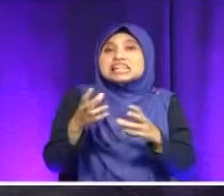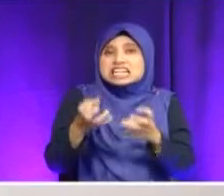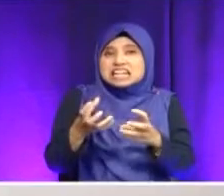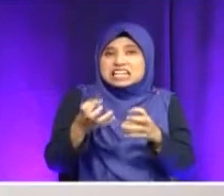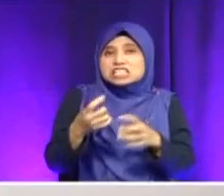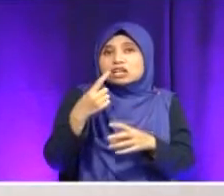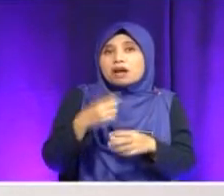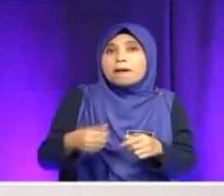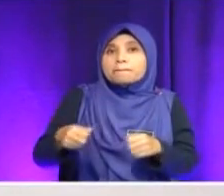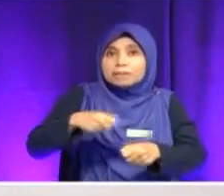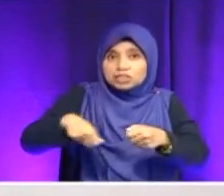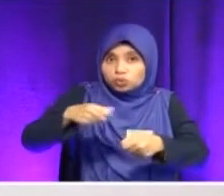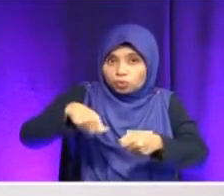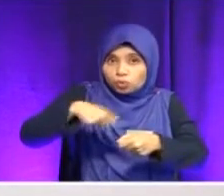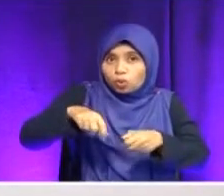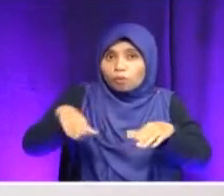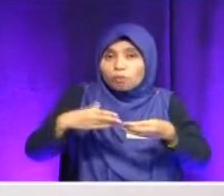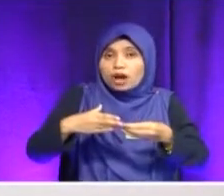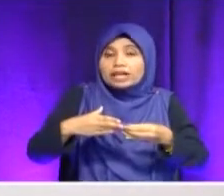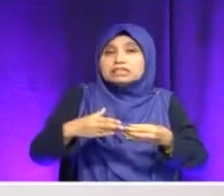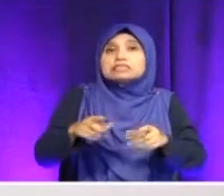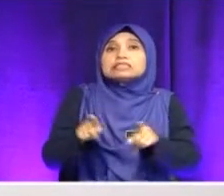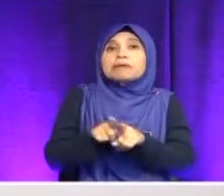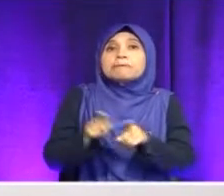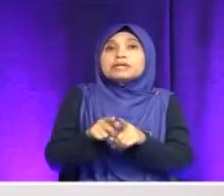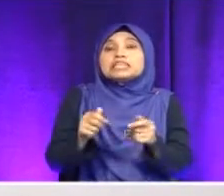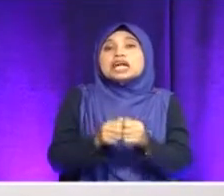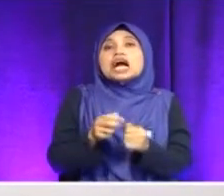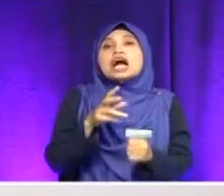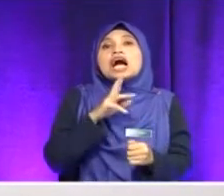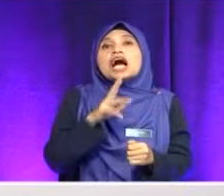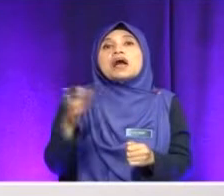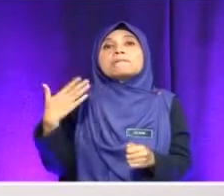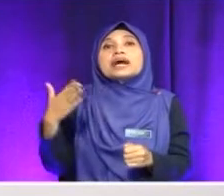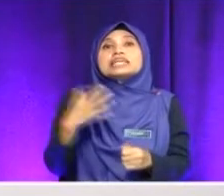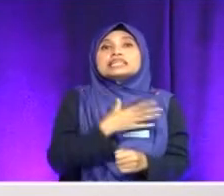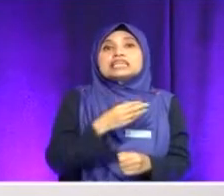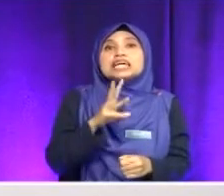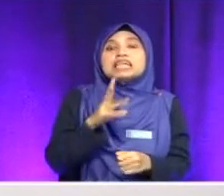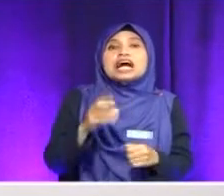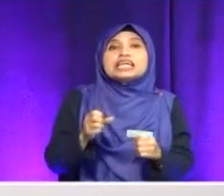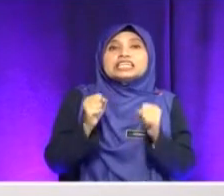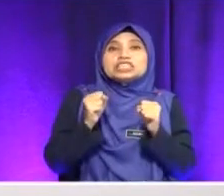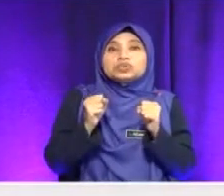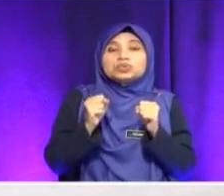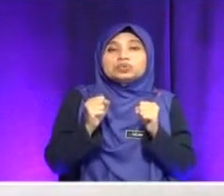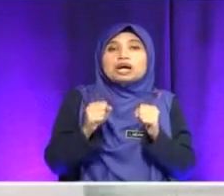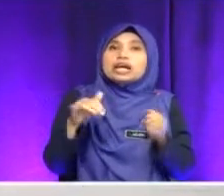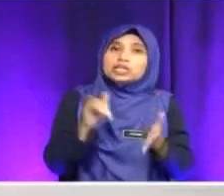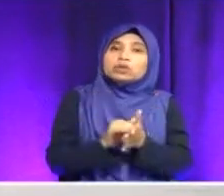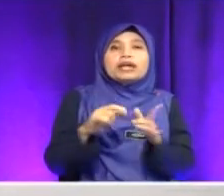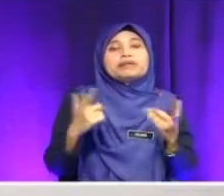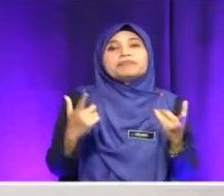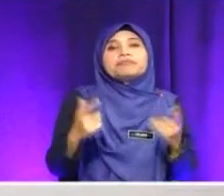kita pancung dulu panco Khan Ji itu bersama dengan air panas dan air sejumlah oke itu ada step dia pulang oke